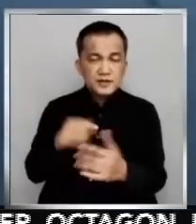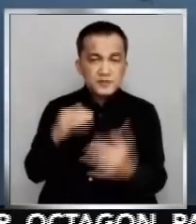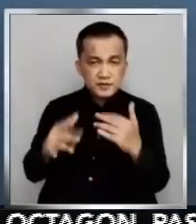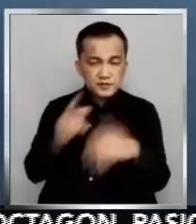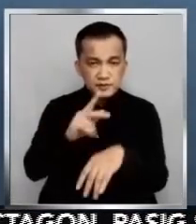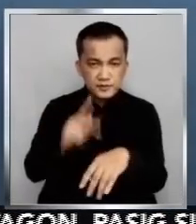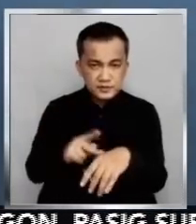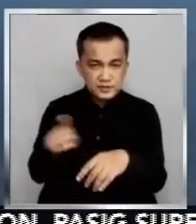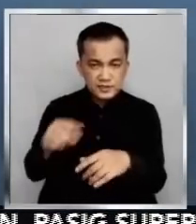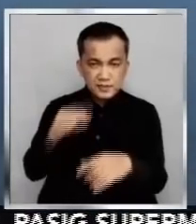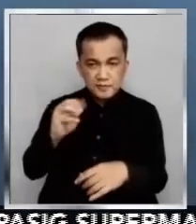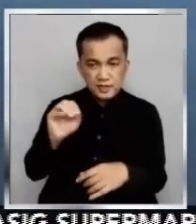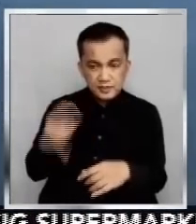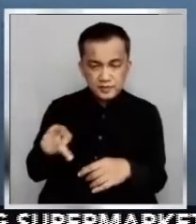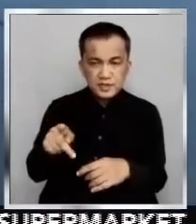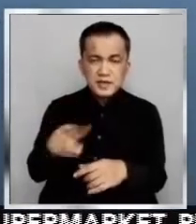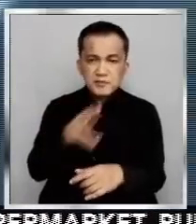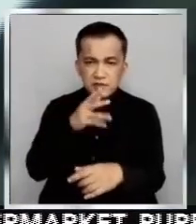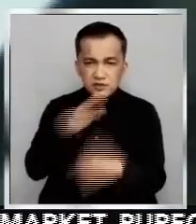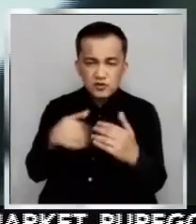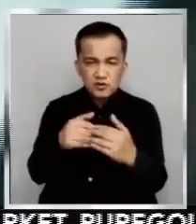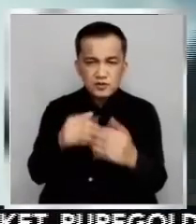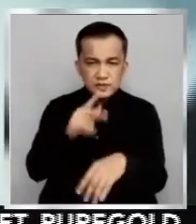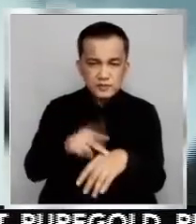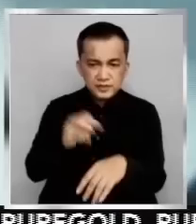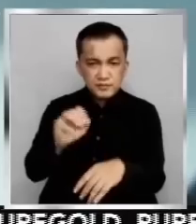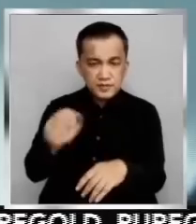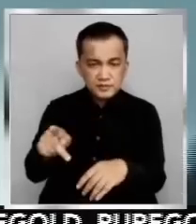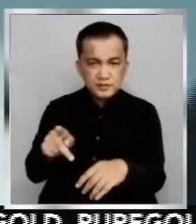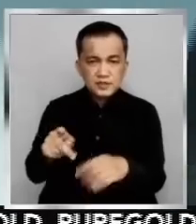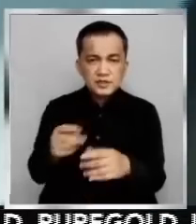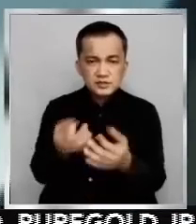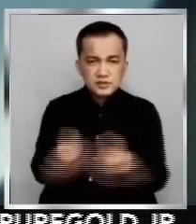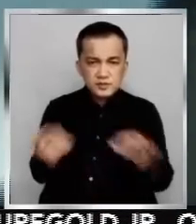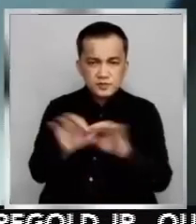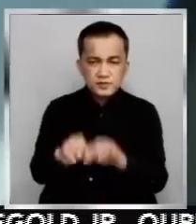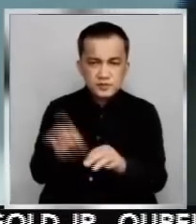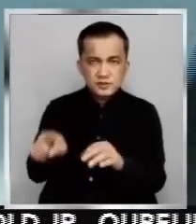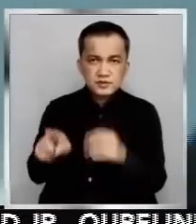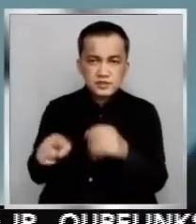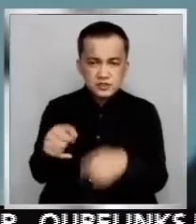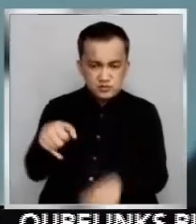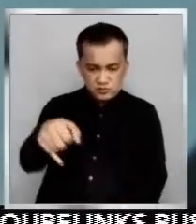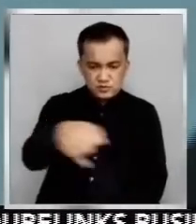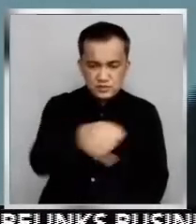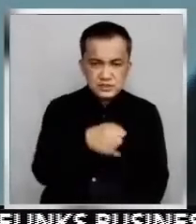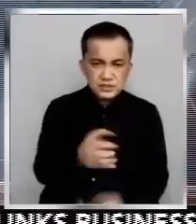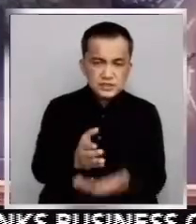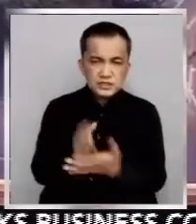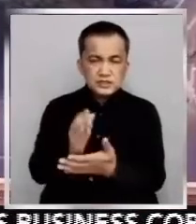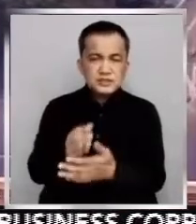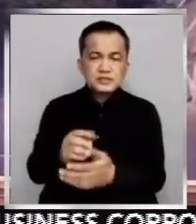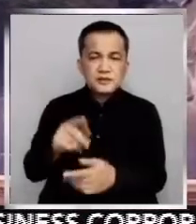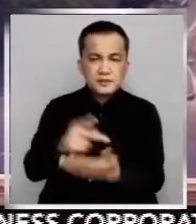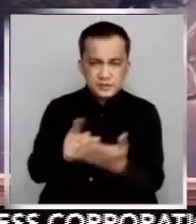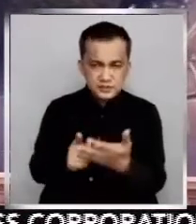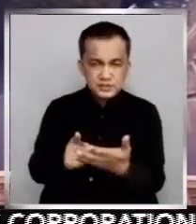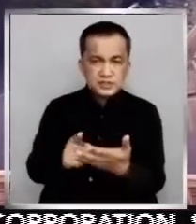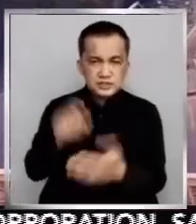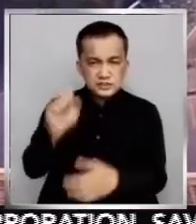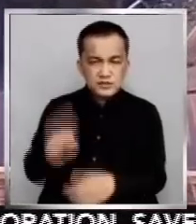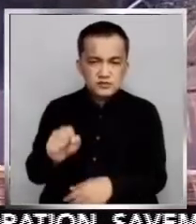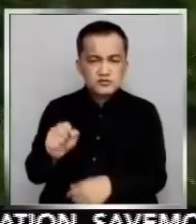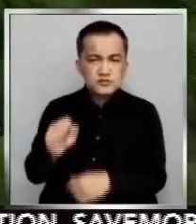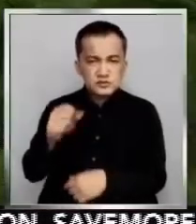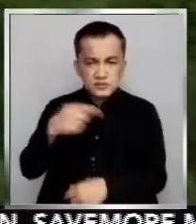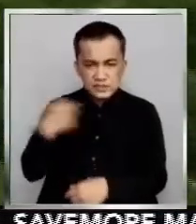na tinuturing din na mother of all Philippine maps ay naging instrumental sa pagdiin natin sa ating territorial rights sa ilang bahagi ng South China Sea. Pero matuturo niya ba